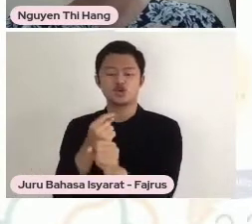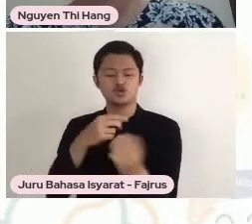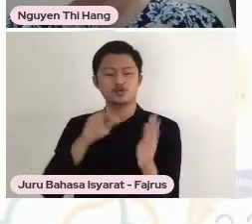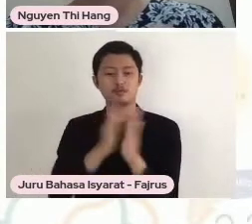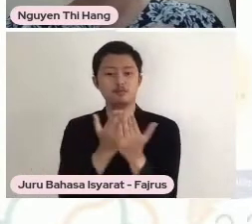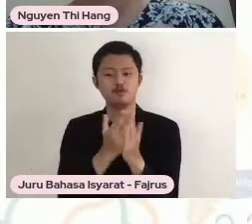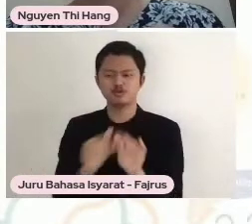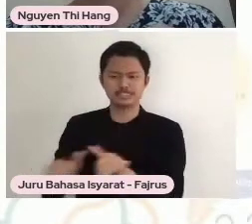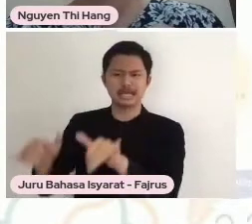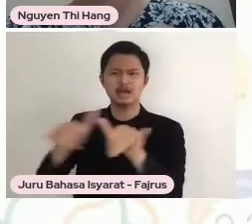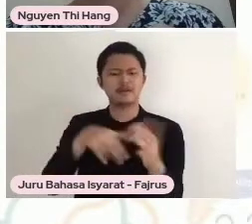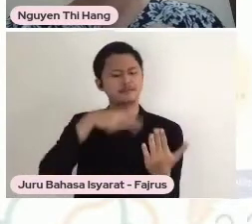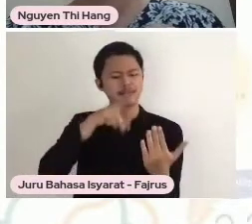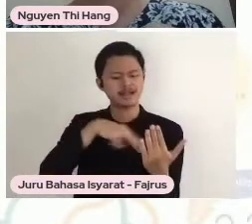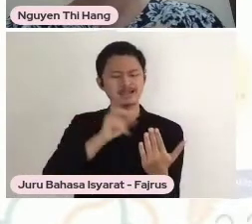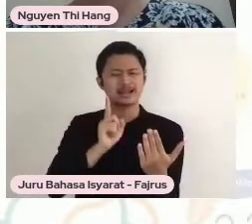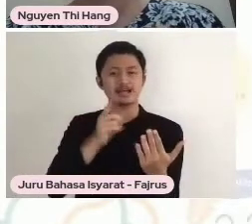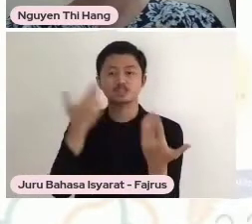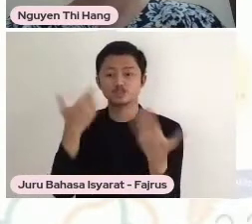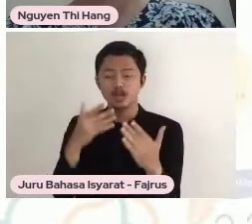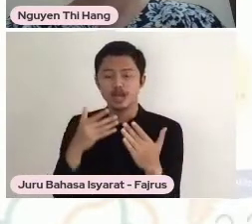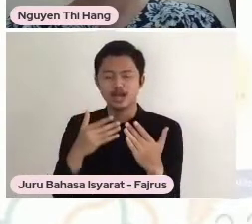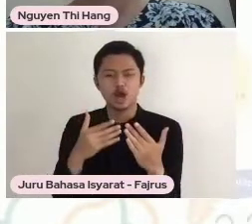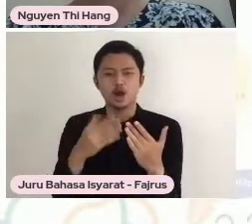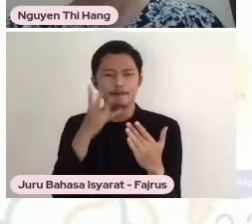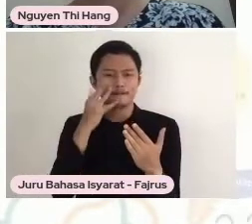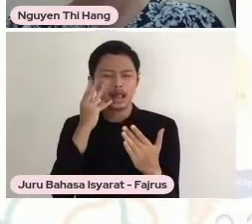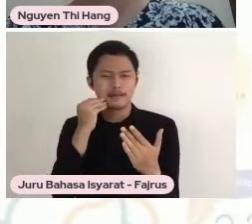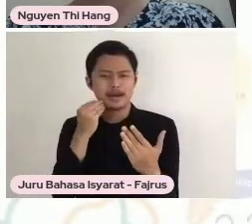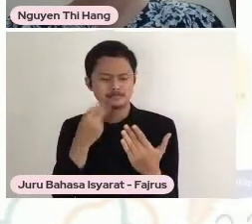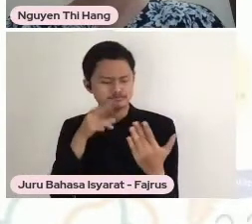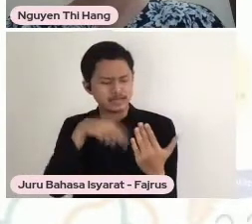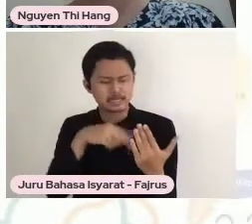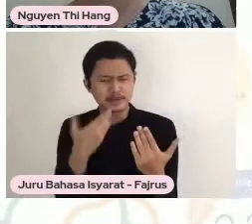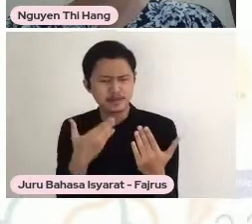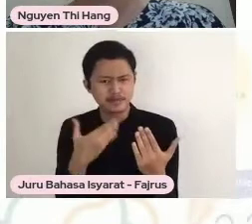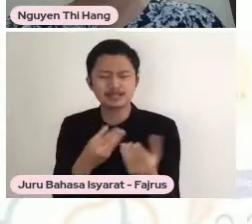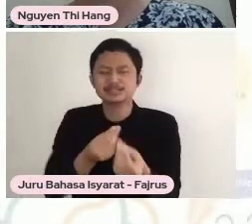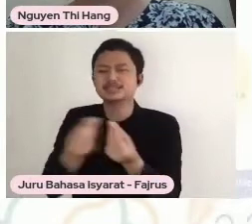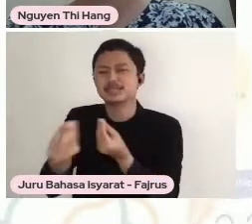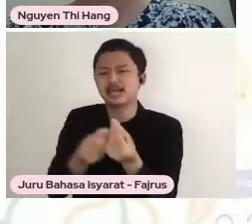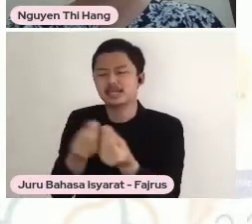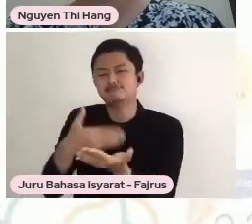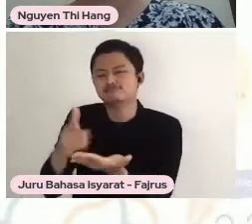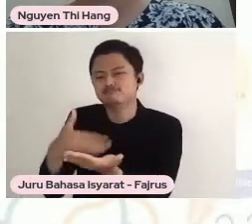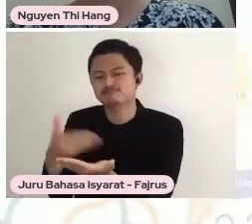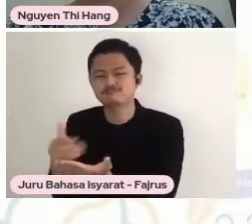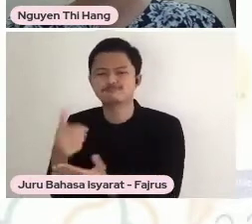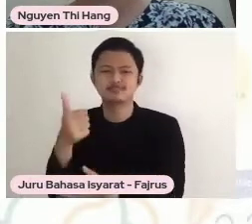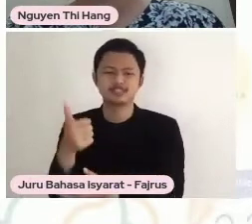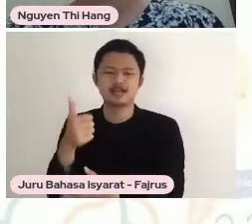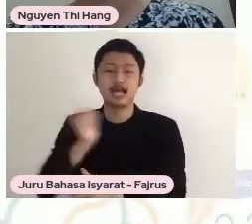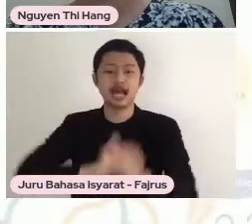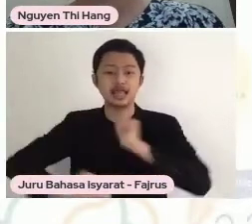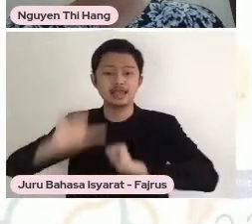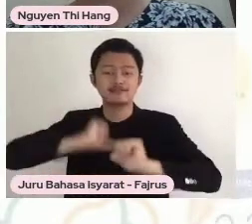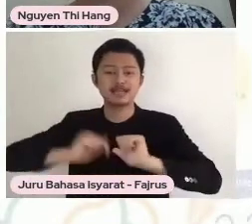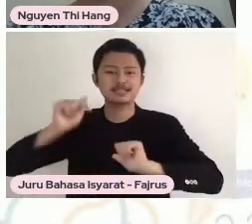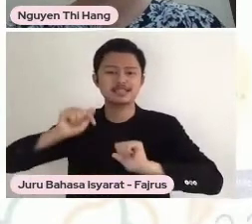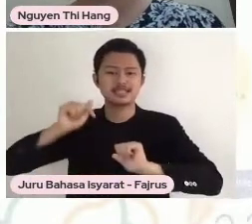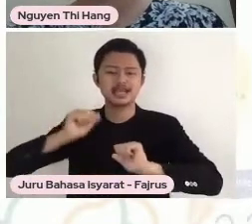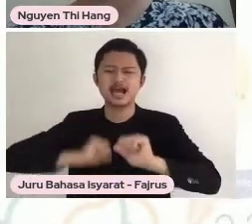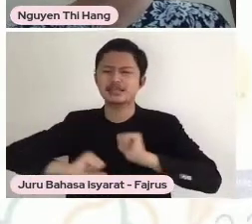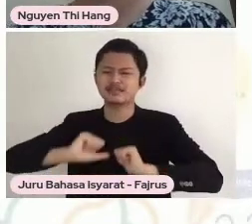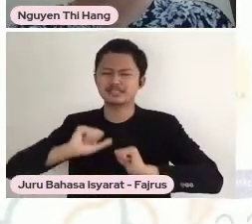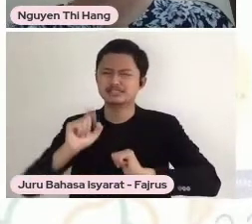sama, nanti berbagi, mereka sharing pengalaman setelah membaca buku tersebut. Wah, kegiatan ini adalah kegiatan mingguan. Oh,